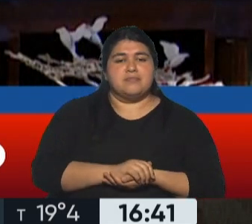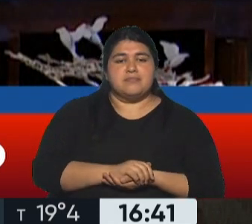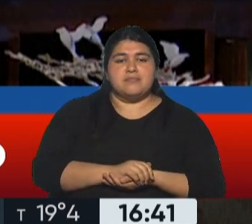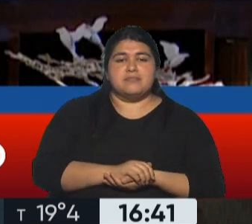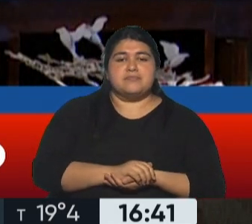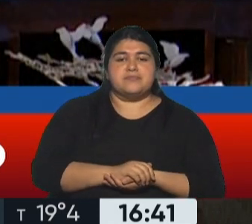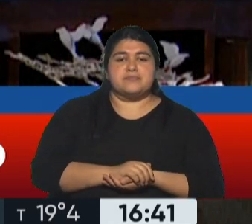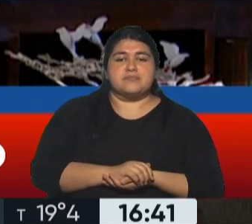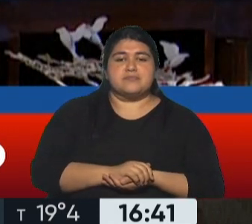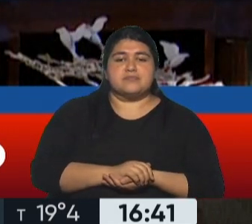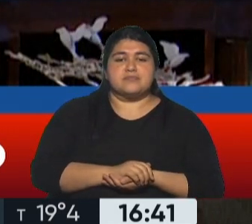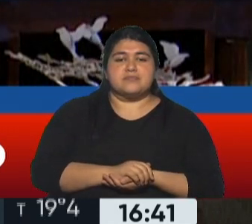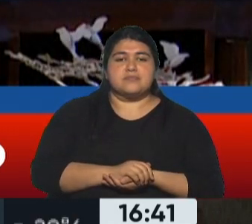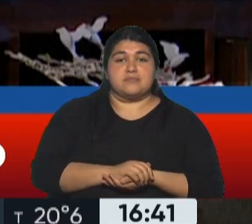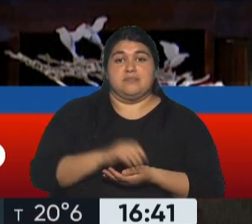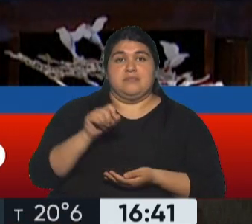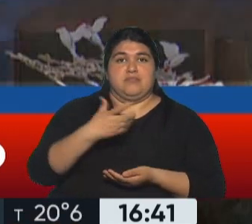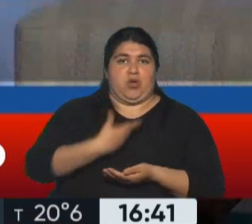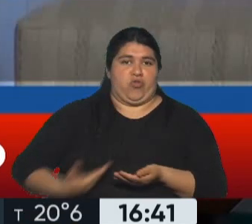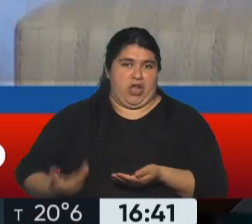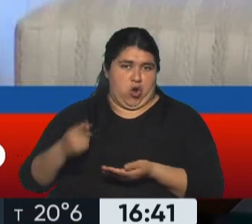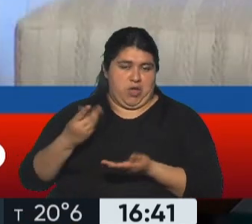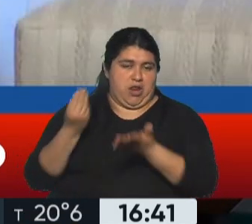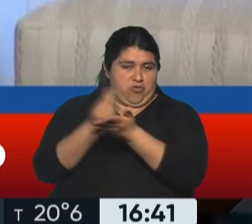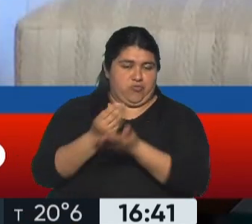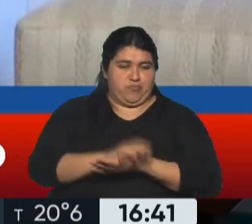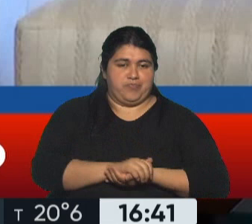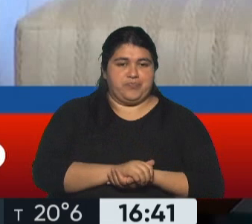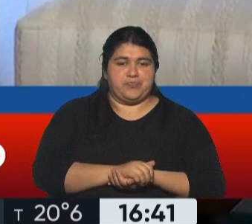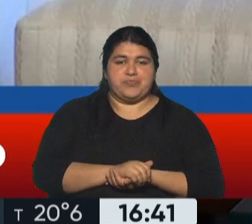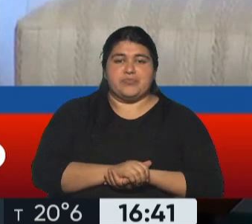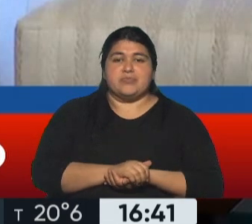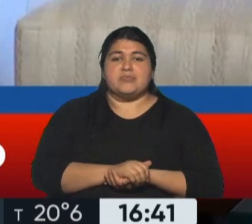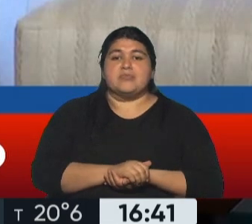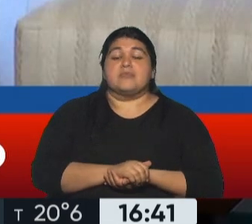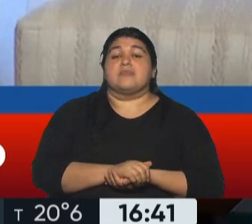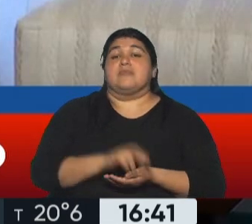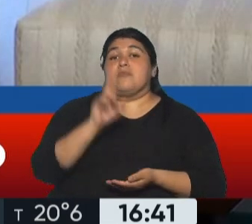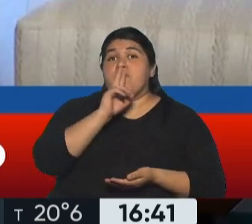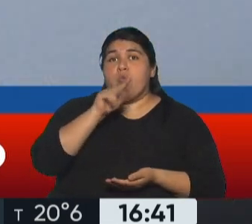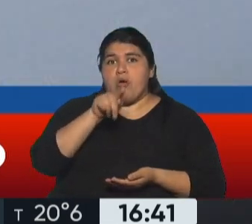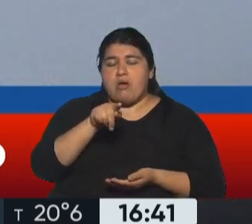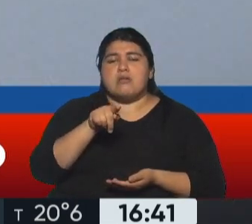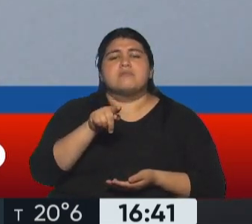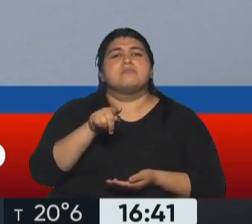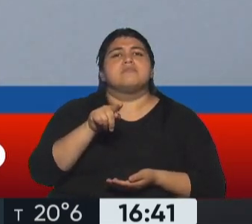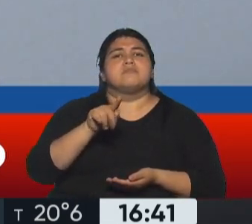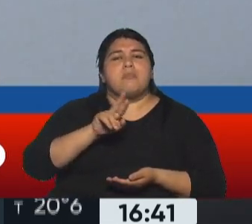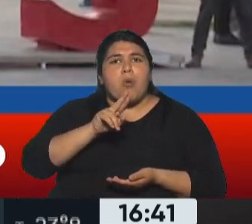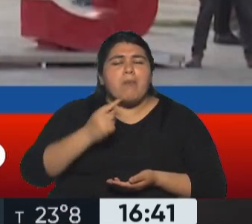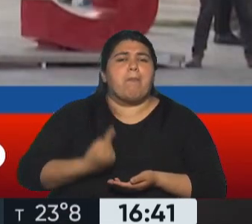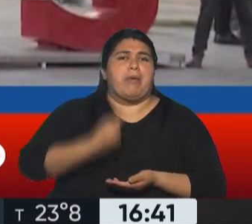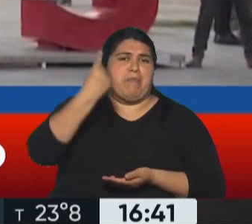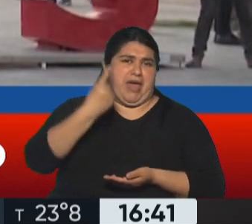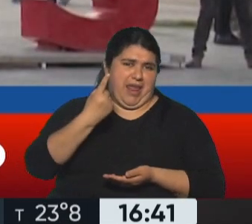امرأة تتولى رئاسة حكومة. Bouden se convirtió así en la primera mujer en acceder al